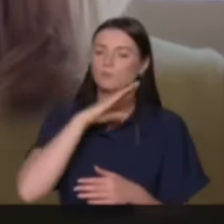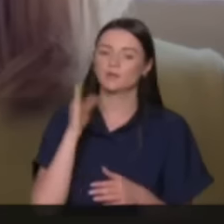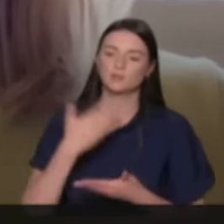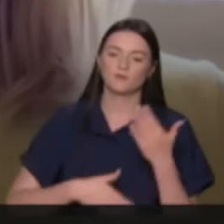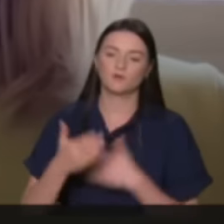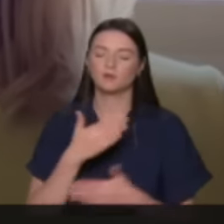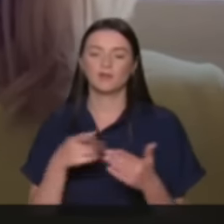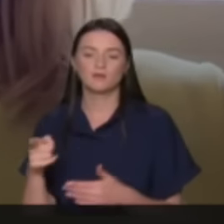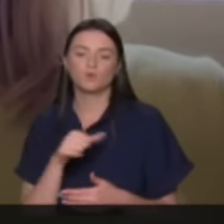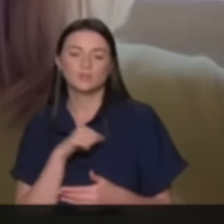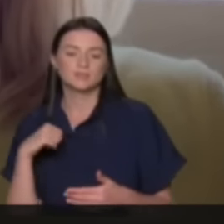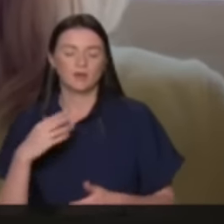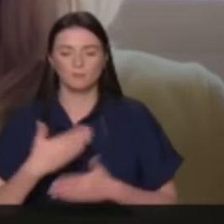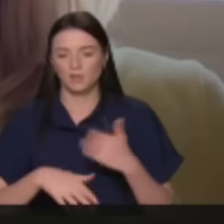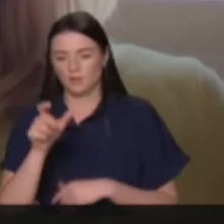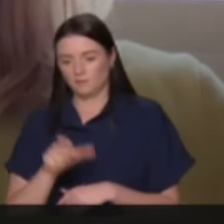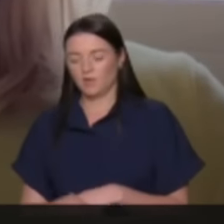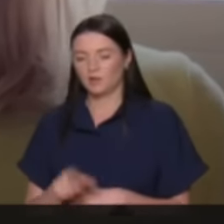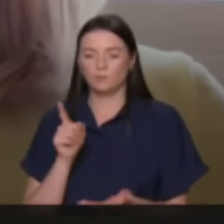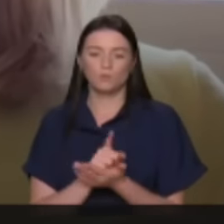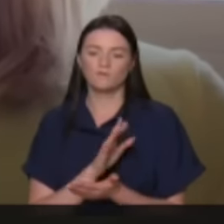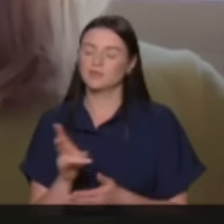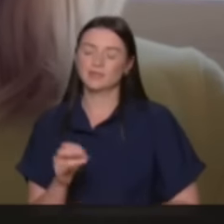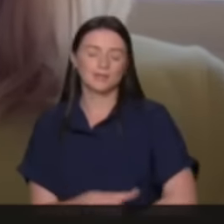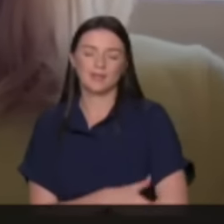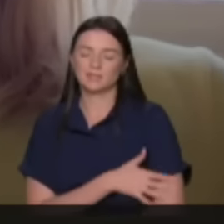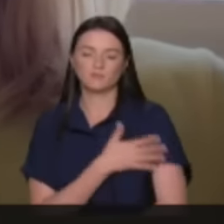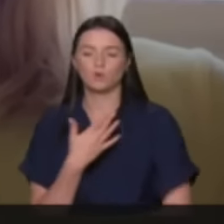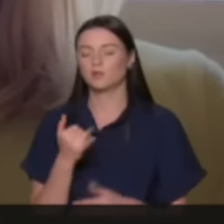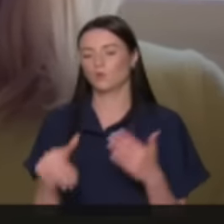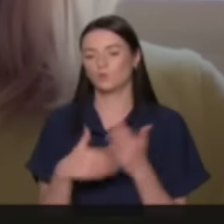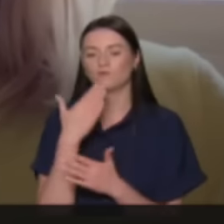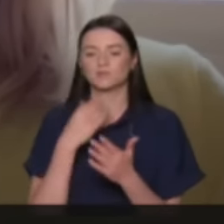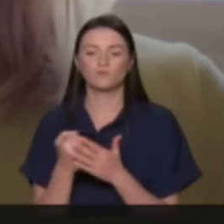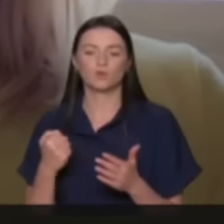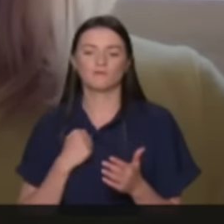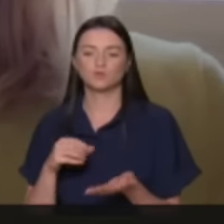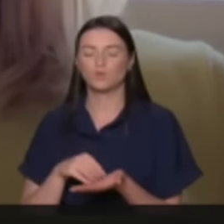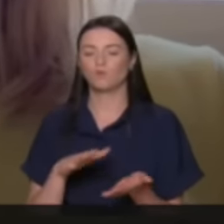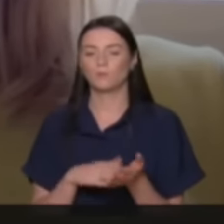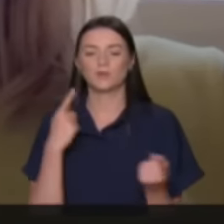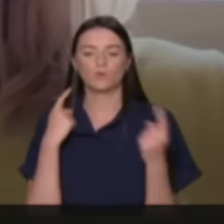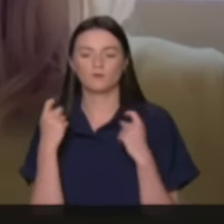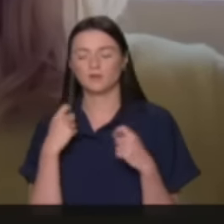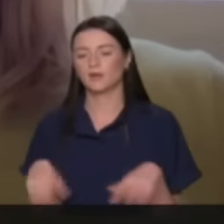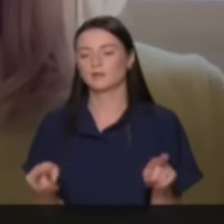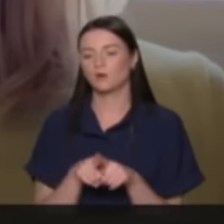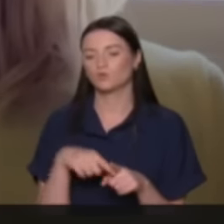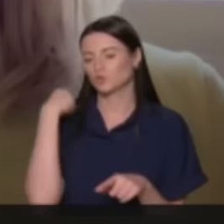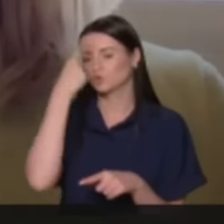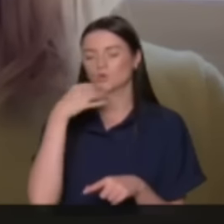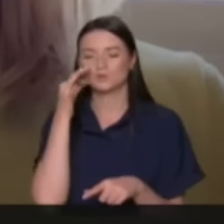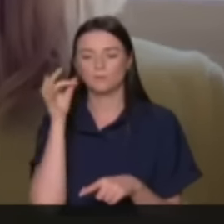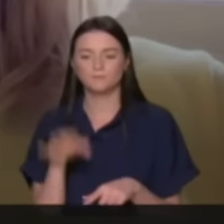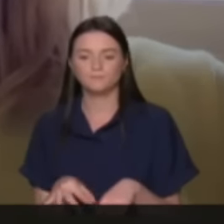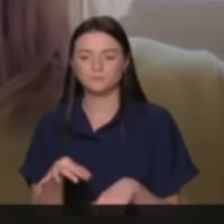вони є самі інвалідами, повинні не зволікати і оновлювати свої військово-облікові дані. Також з особистого досвіду